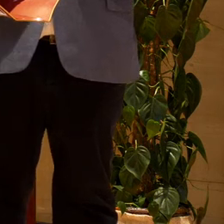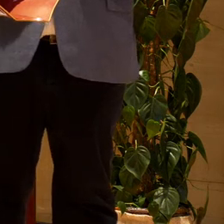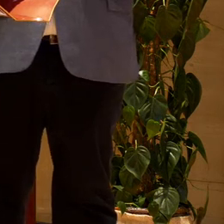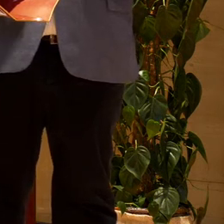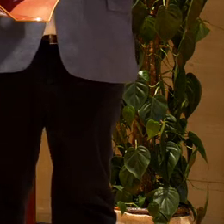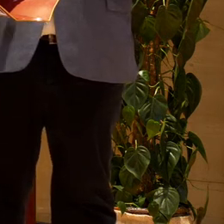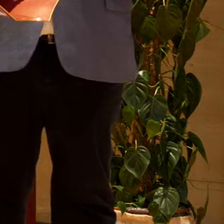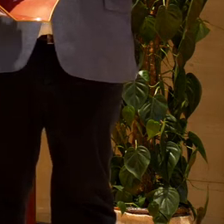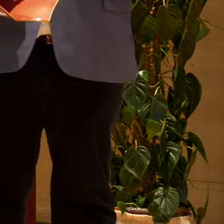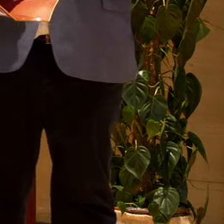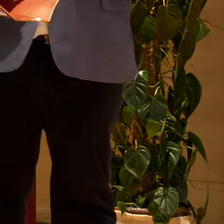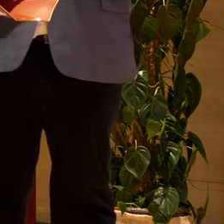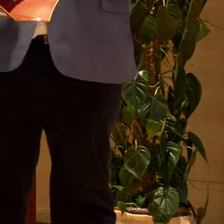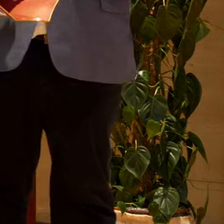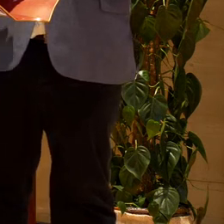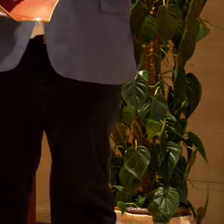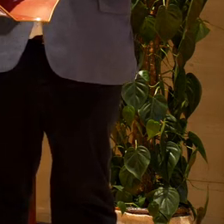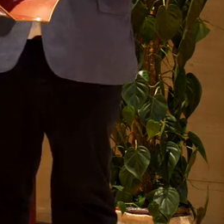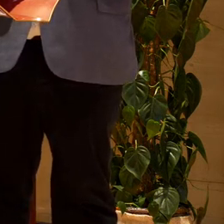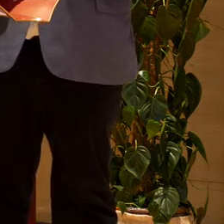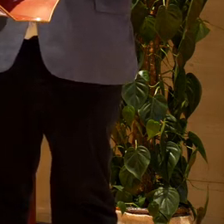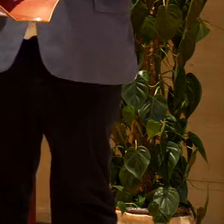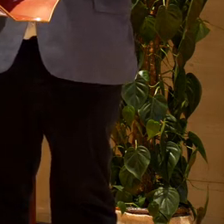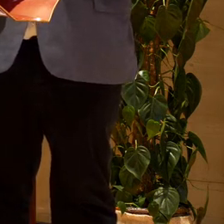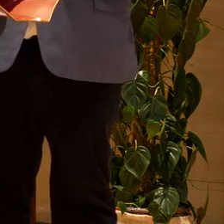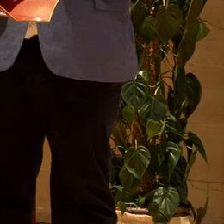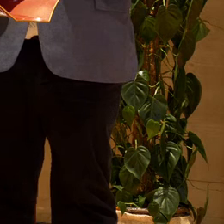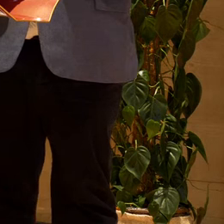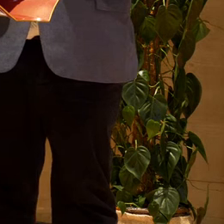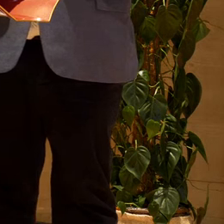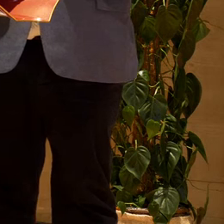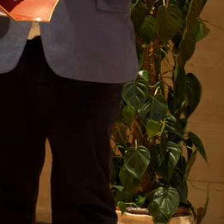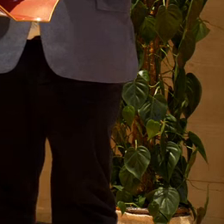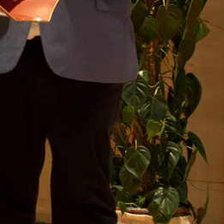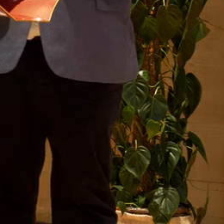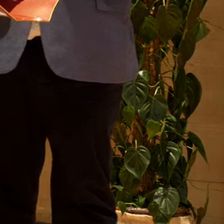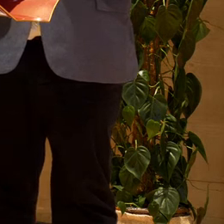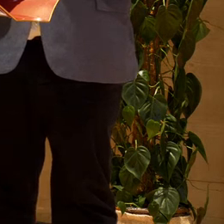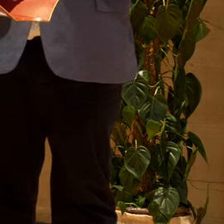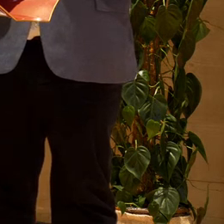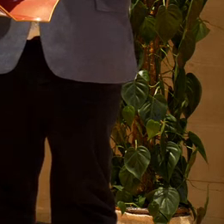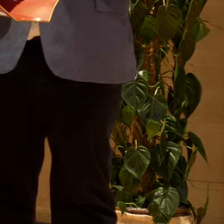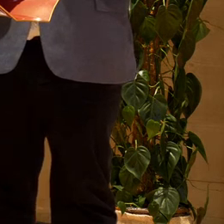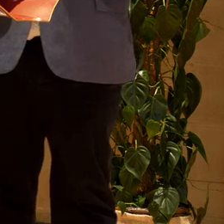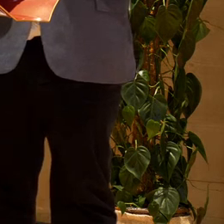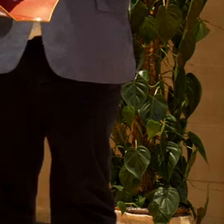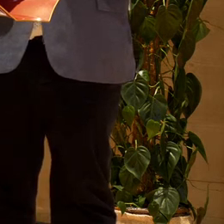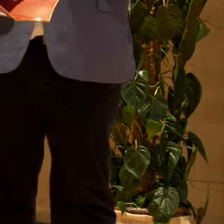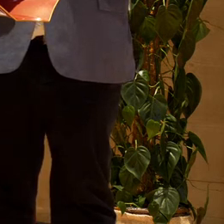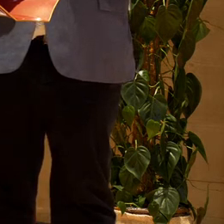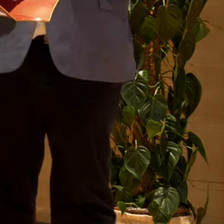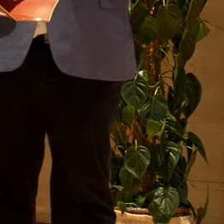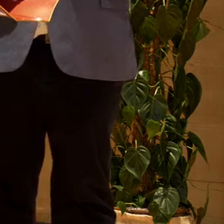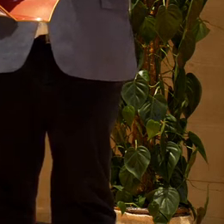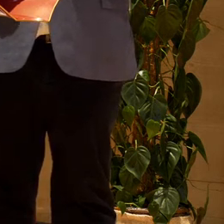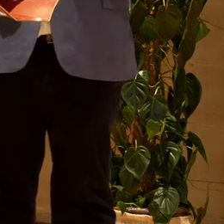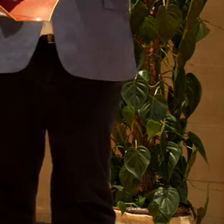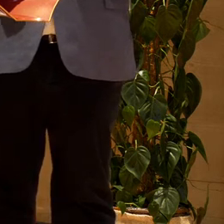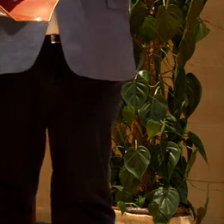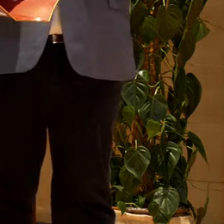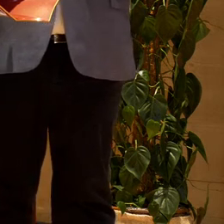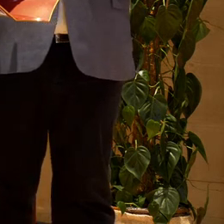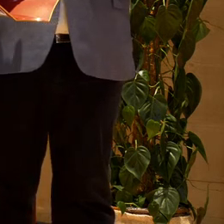nagrania śpiewane po polsku no, dosłownie liczone są w pojedynczych sztukach i jest to bardzo rzadka